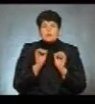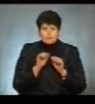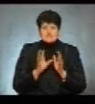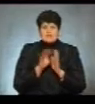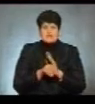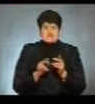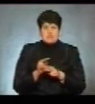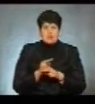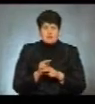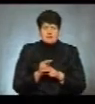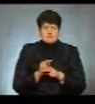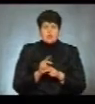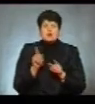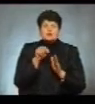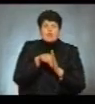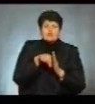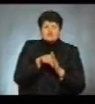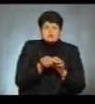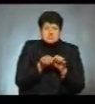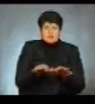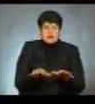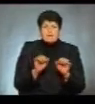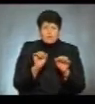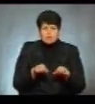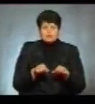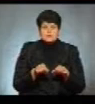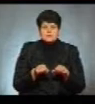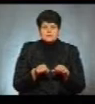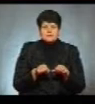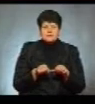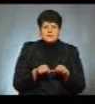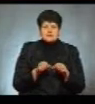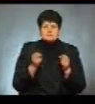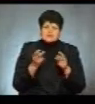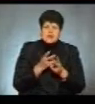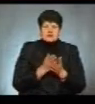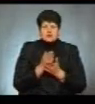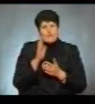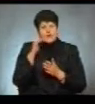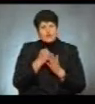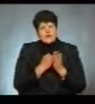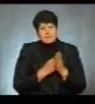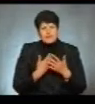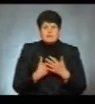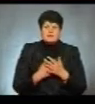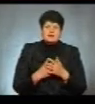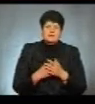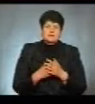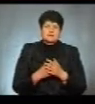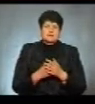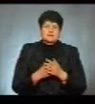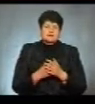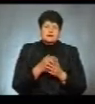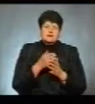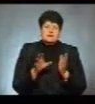поправки. Щодо внутрішніх мереж, тому що ми говорили, що ними можуть опікуватися ці спеціальні служби, чи водоканал, так, чи теплокомуненерго, чи